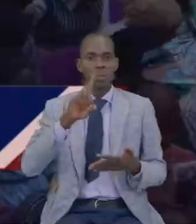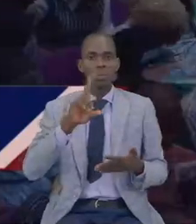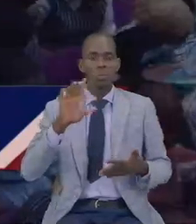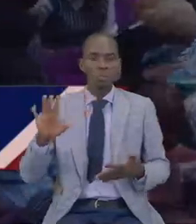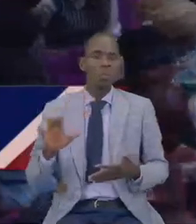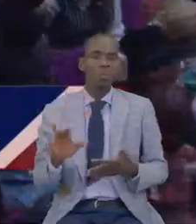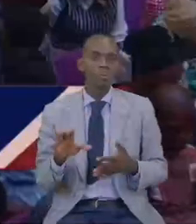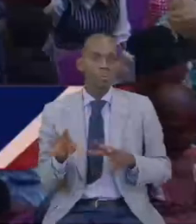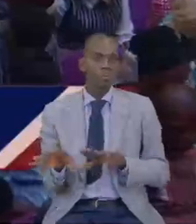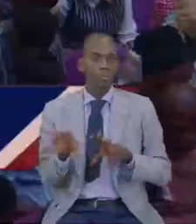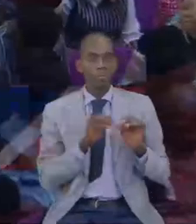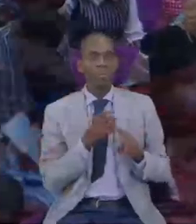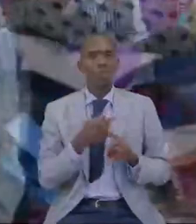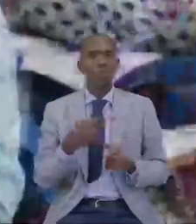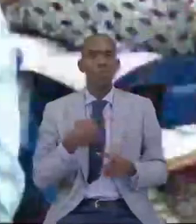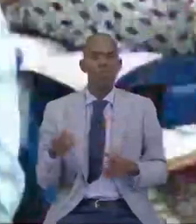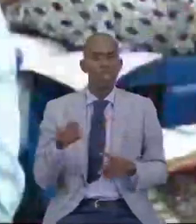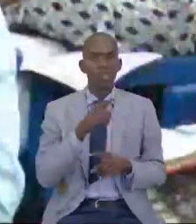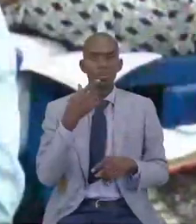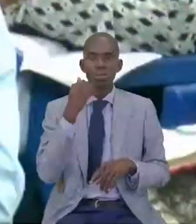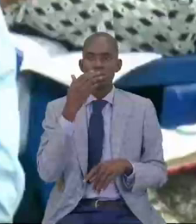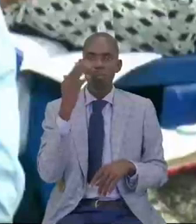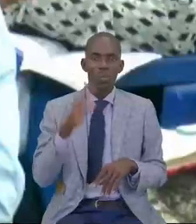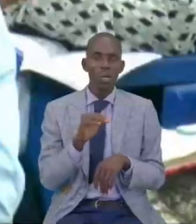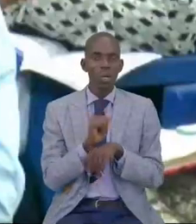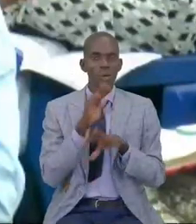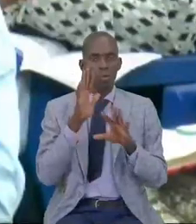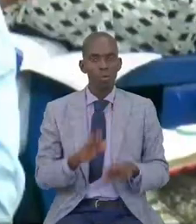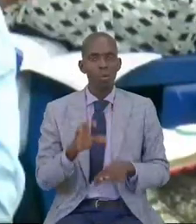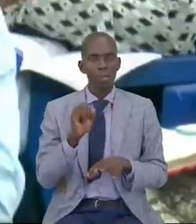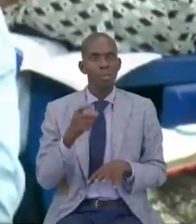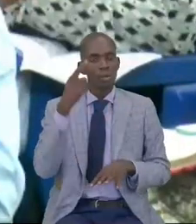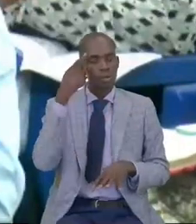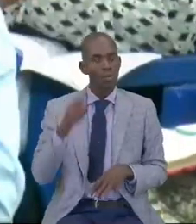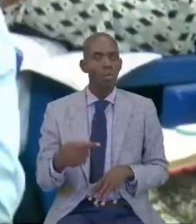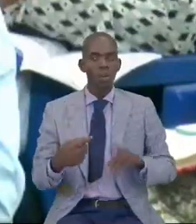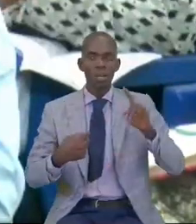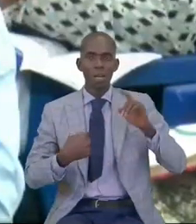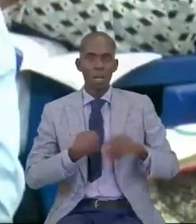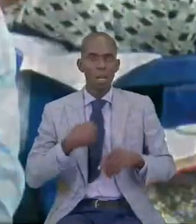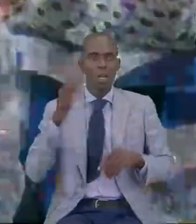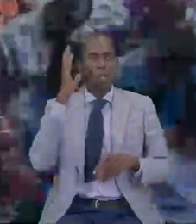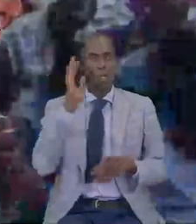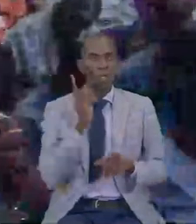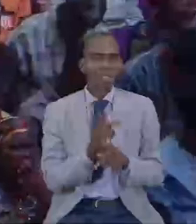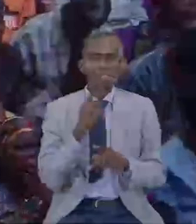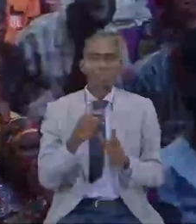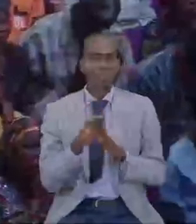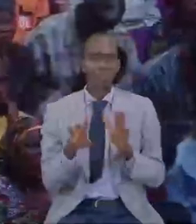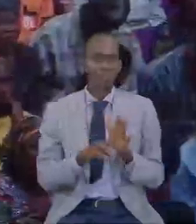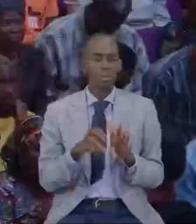de moi, méchant, afin que j'observe les commandements de mon Dieu. »